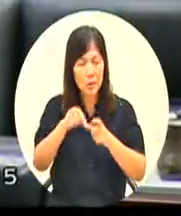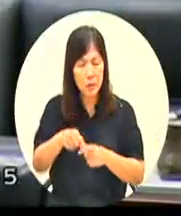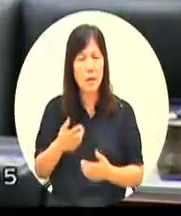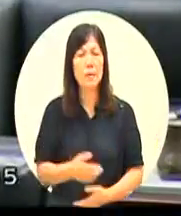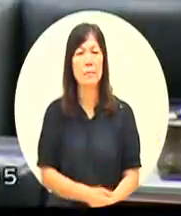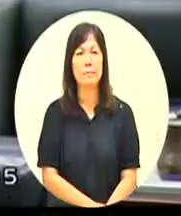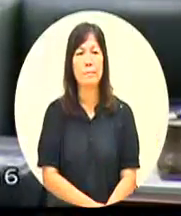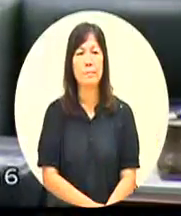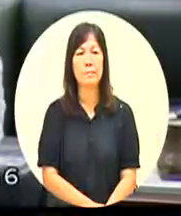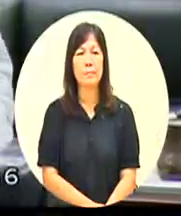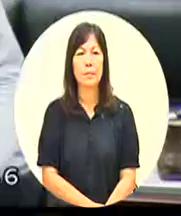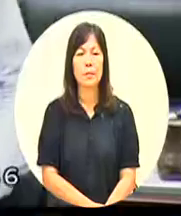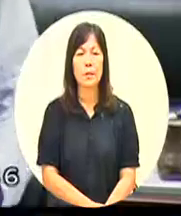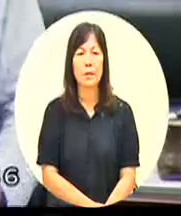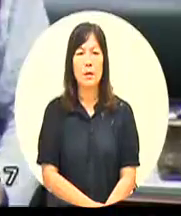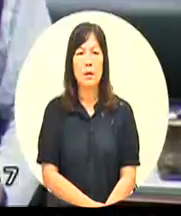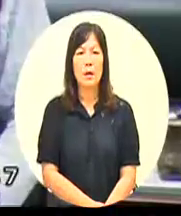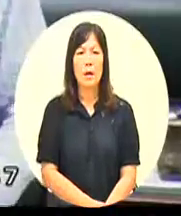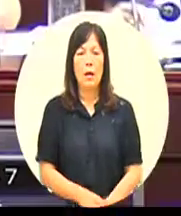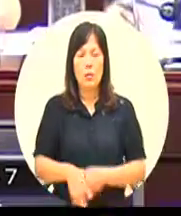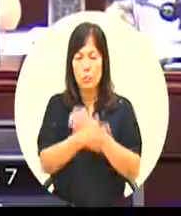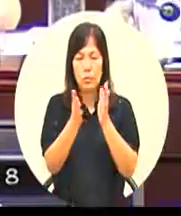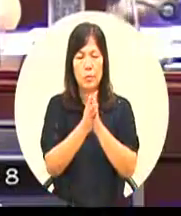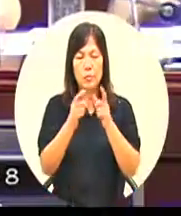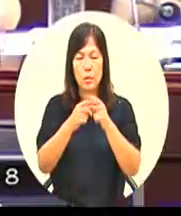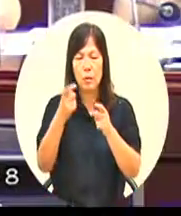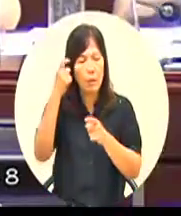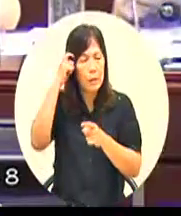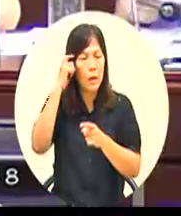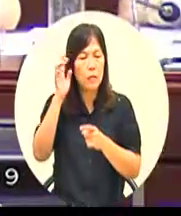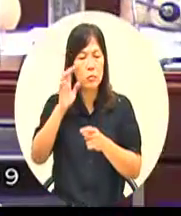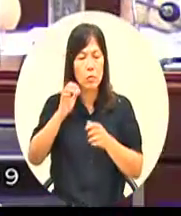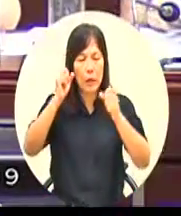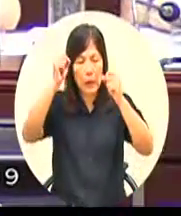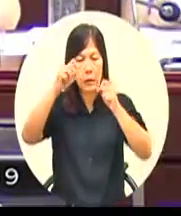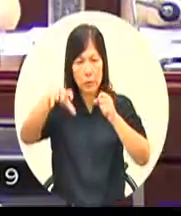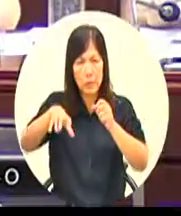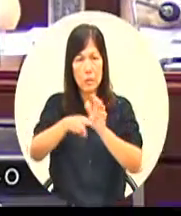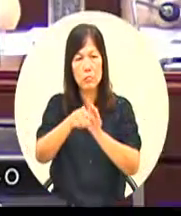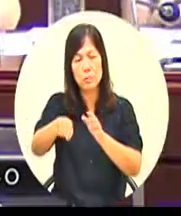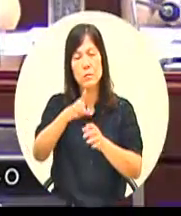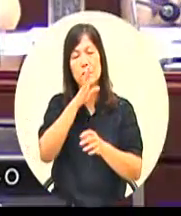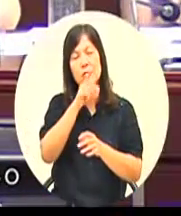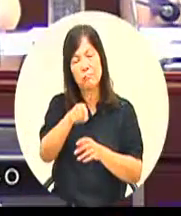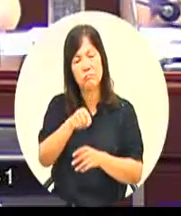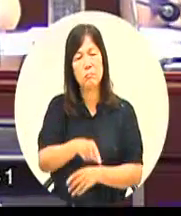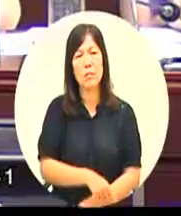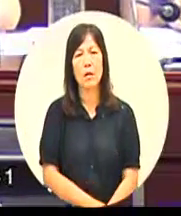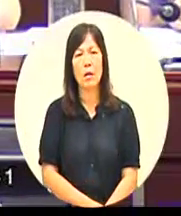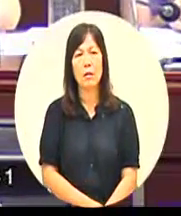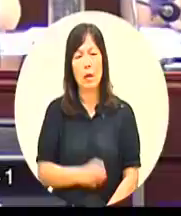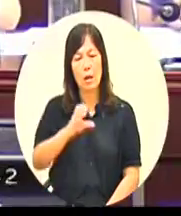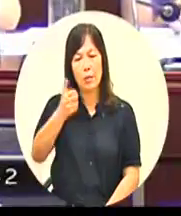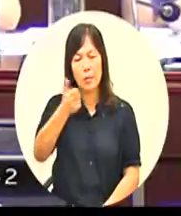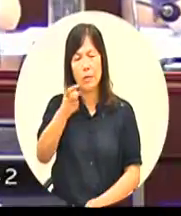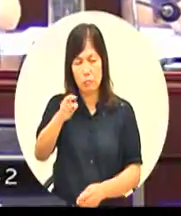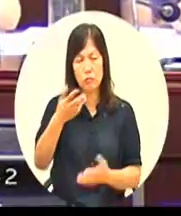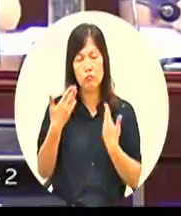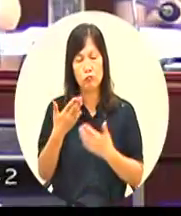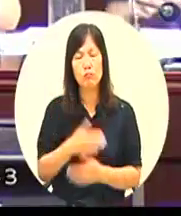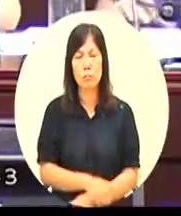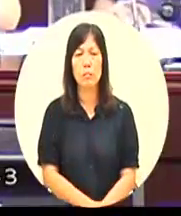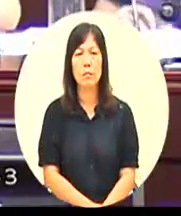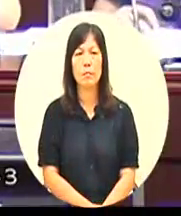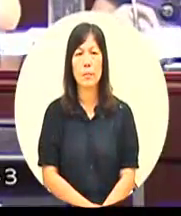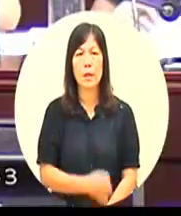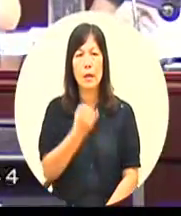题，谢谢。 所有人当然都不希望运动的场所是这个样子的，我想方议员也很清楚，但